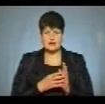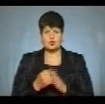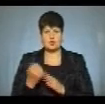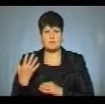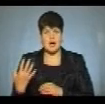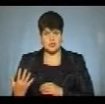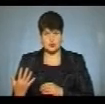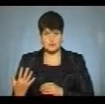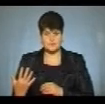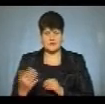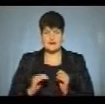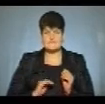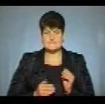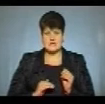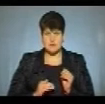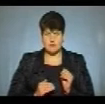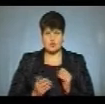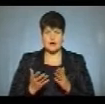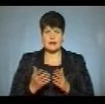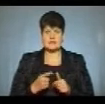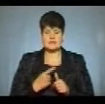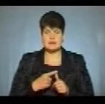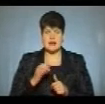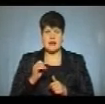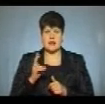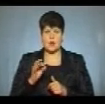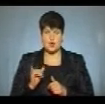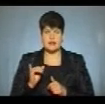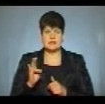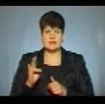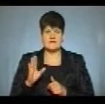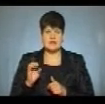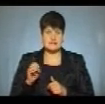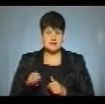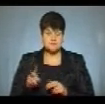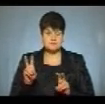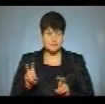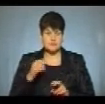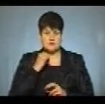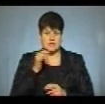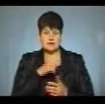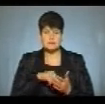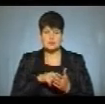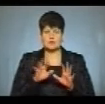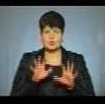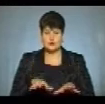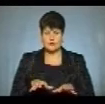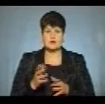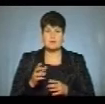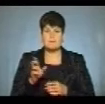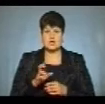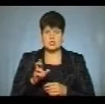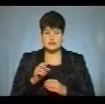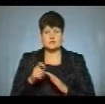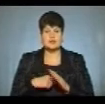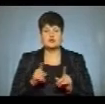5 фірмою, яка називається «Екоінвест». Ми зателефонували до міського голови Бережан Володимира Музички, щоб